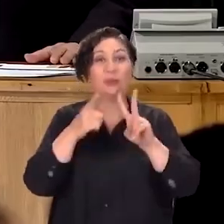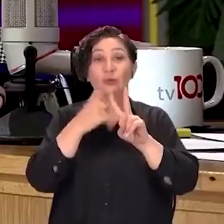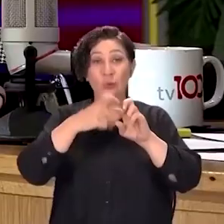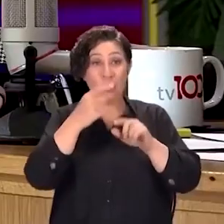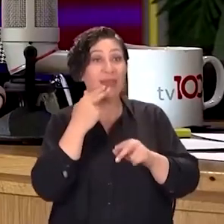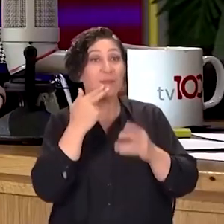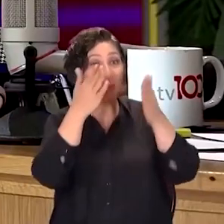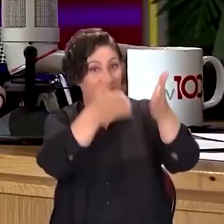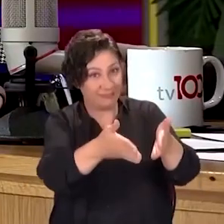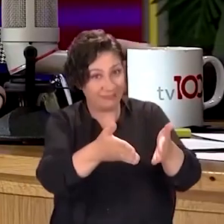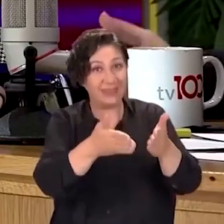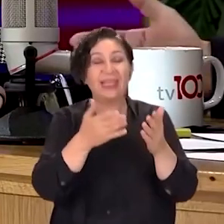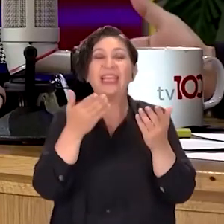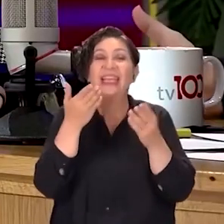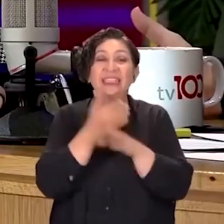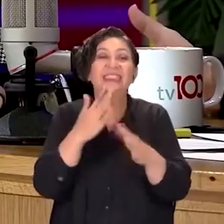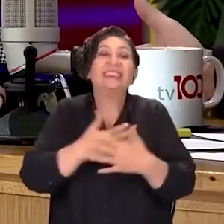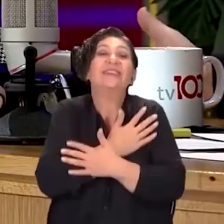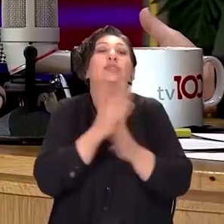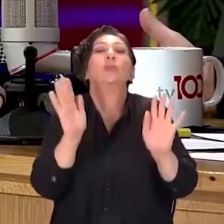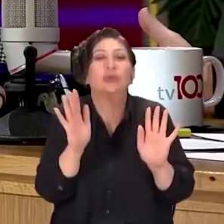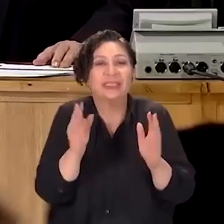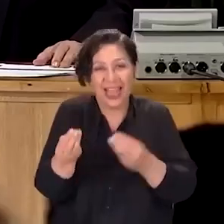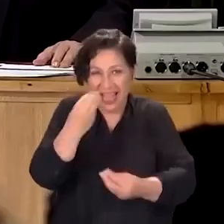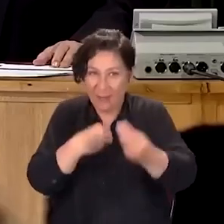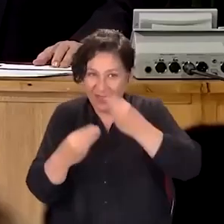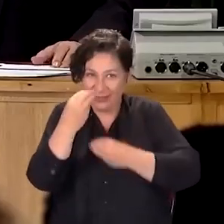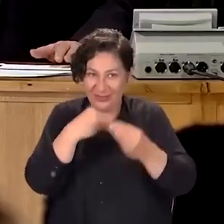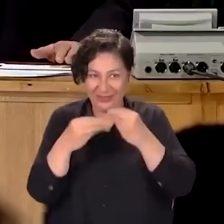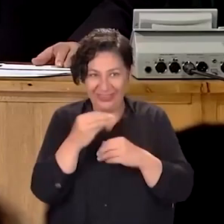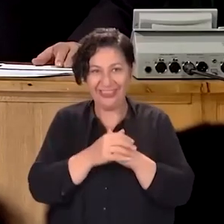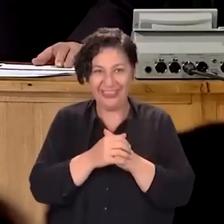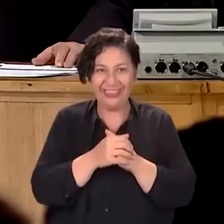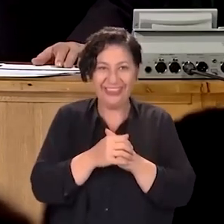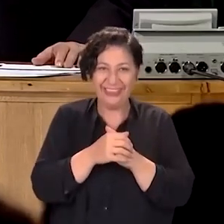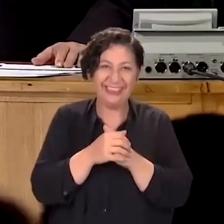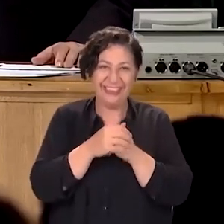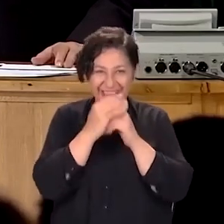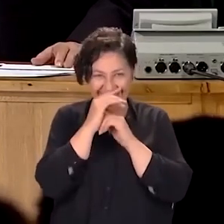Yerlitaş'a gittiğim zaman tabii sevişmiyoruz, yemek yiyoruz.